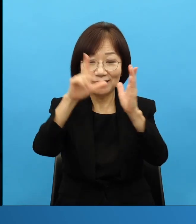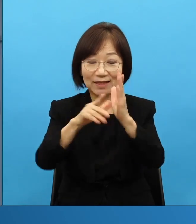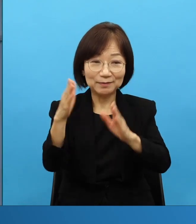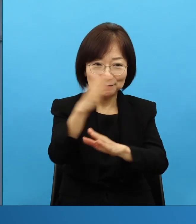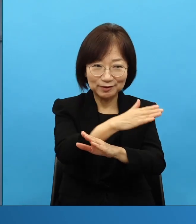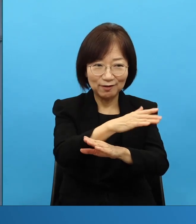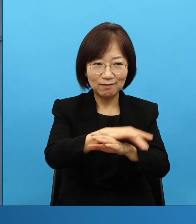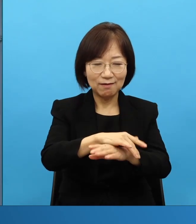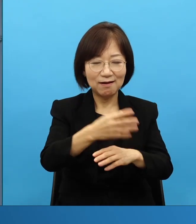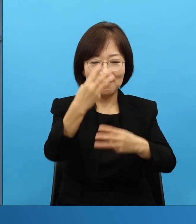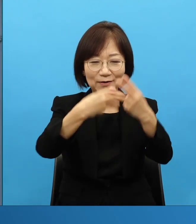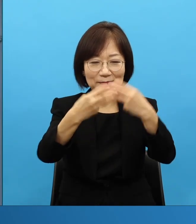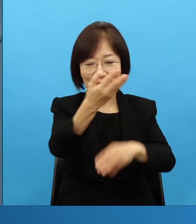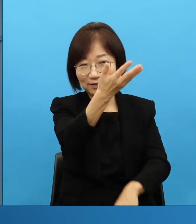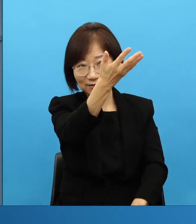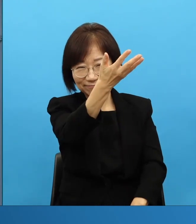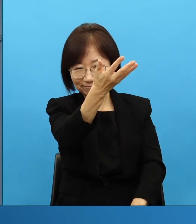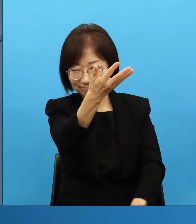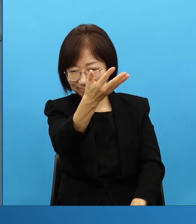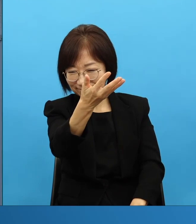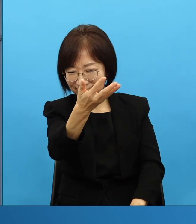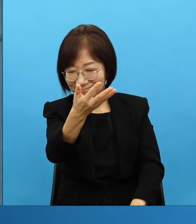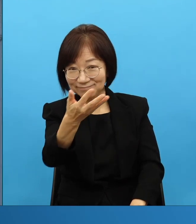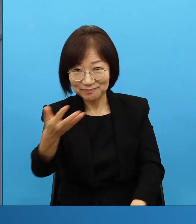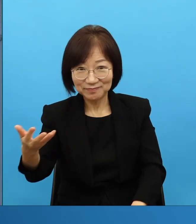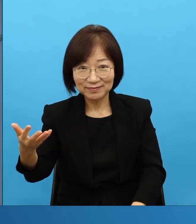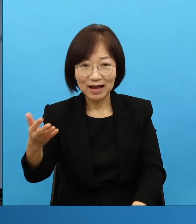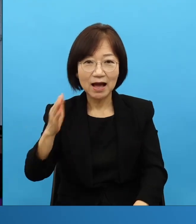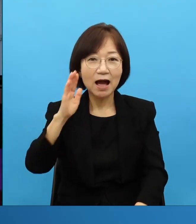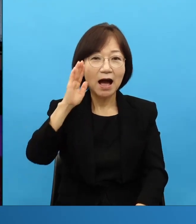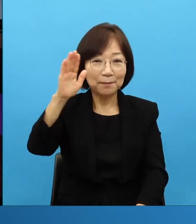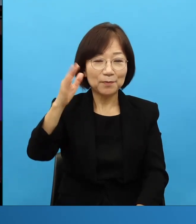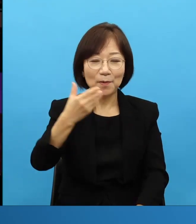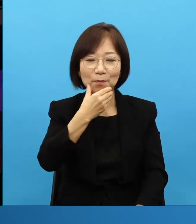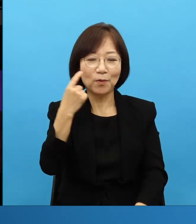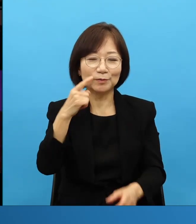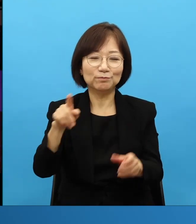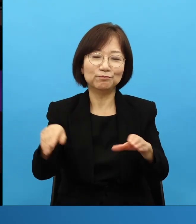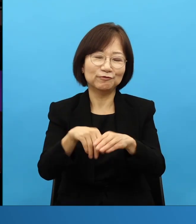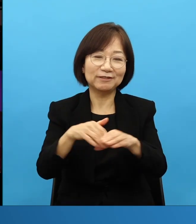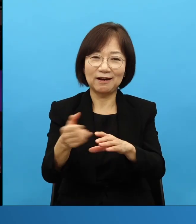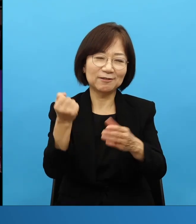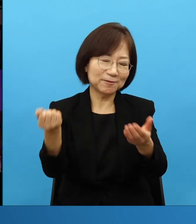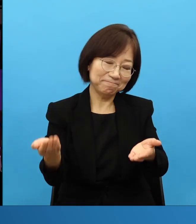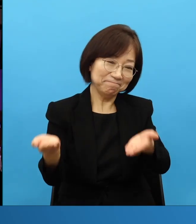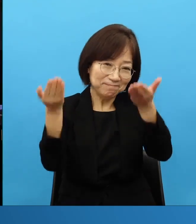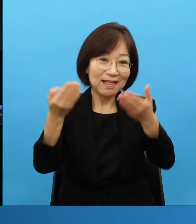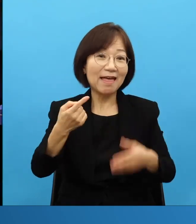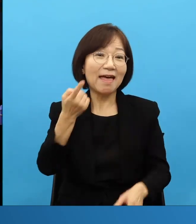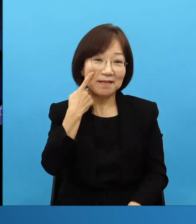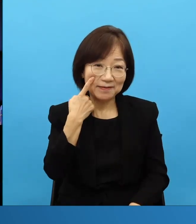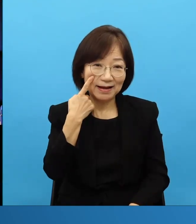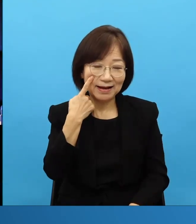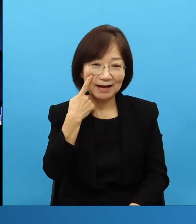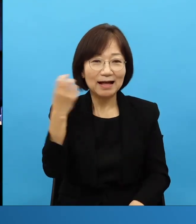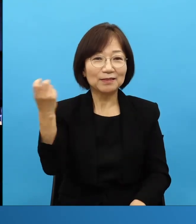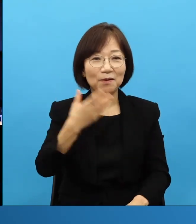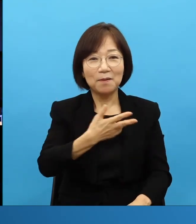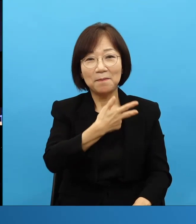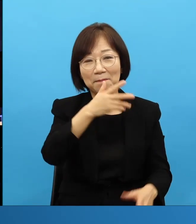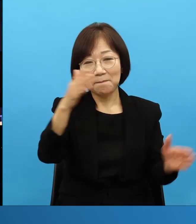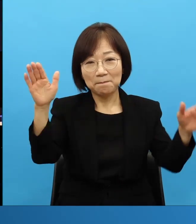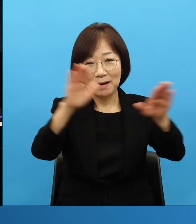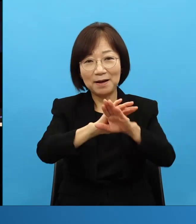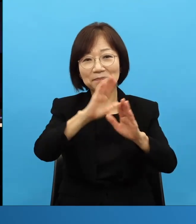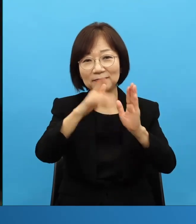길. 이제 남은 자 후대들을 통해 복음 문화로 끌어올려. 저녁에는 렘넌트들이 기획하고 연출한 영어 창작 뮤지컬 하얀